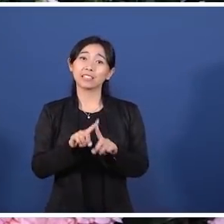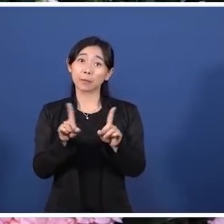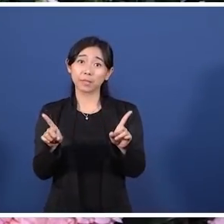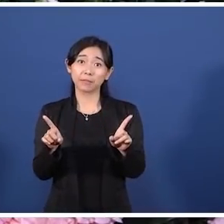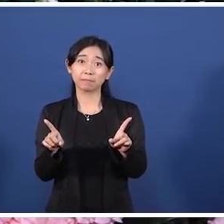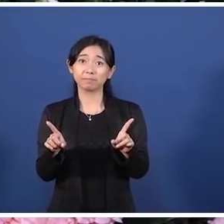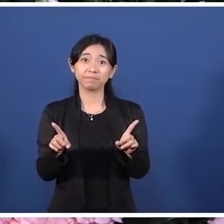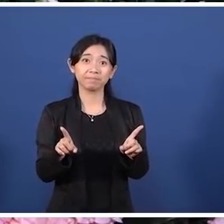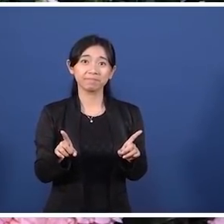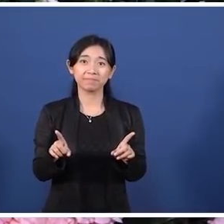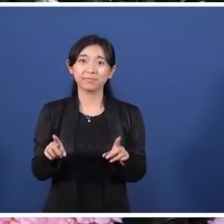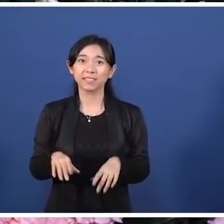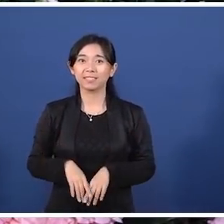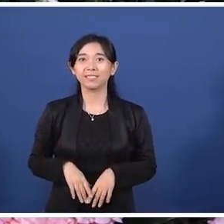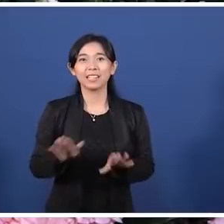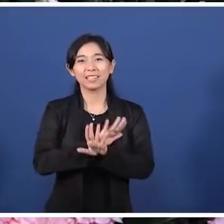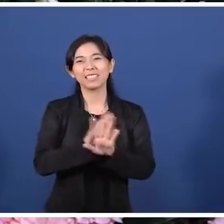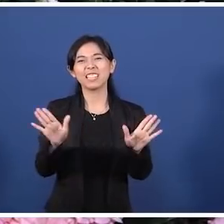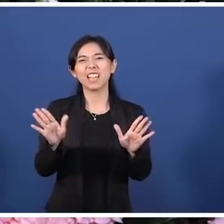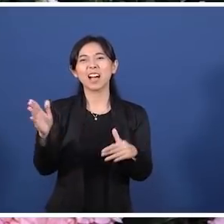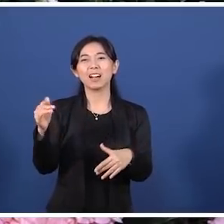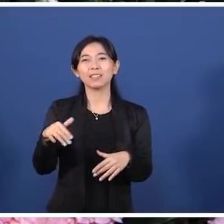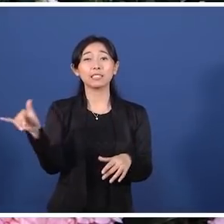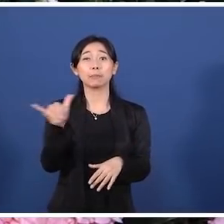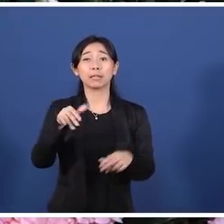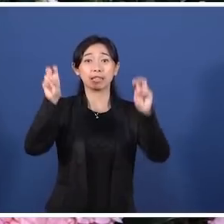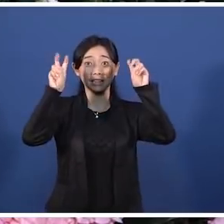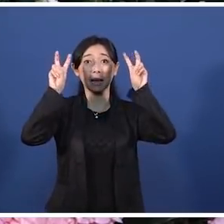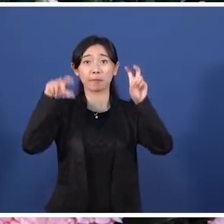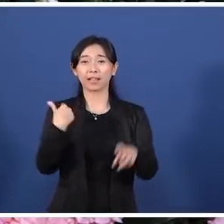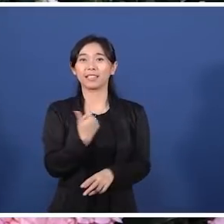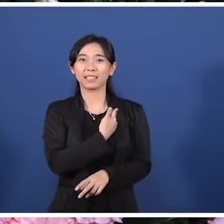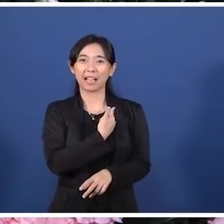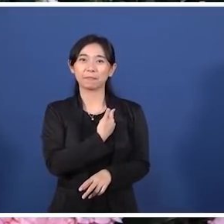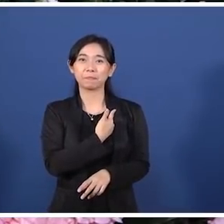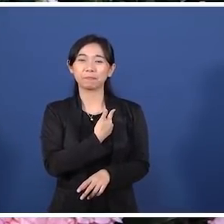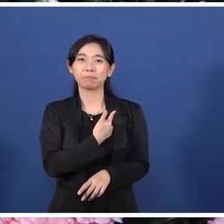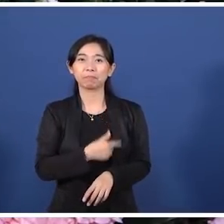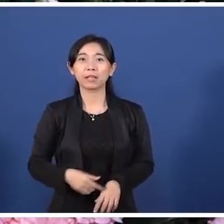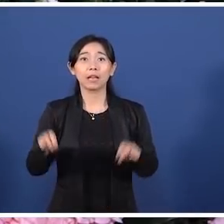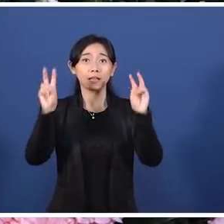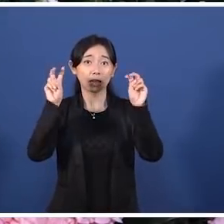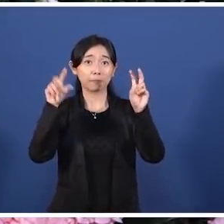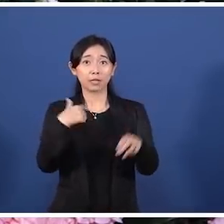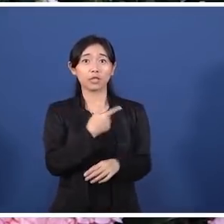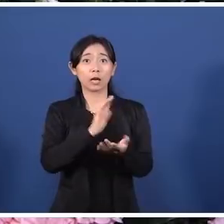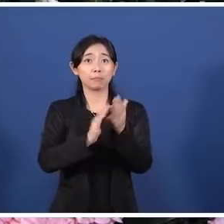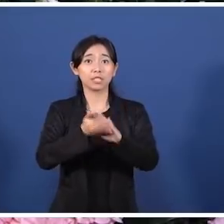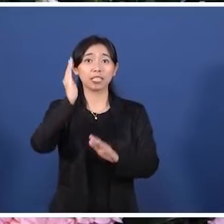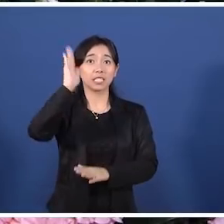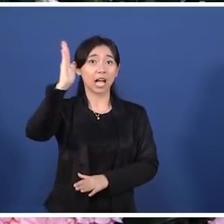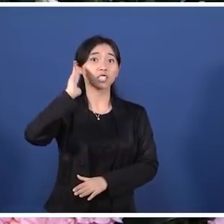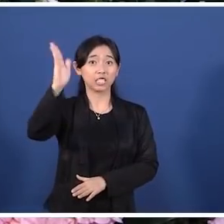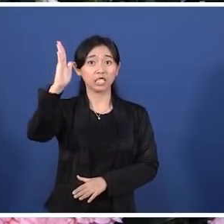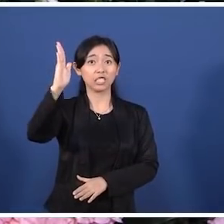memberikan tekanan seperti yang ada pada tema kita saat ini. Menjadi saksi, melakukan